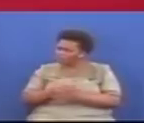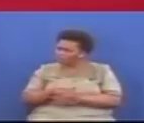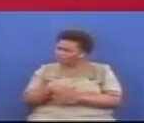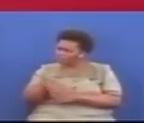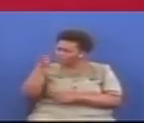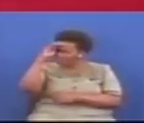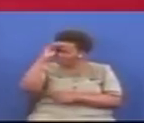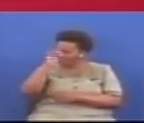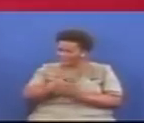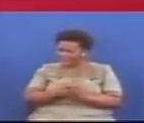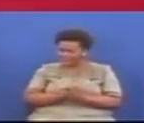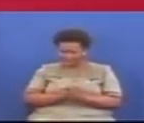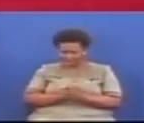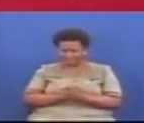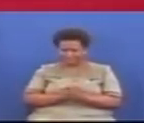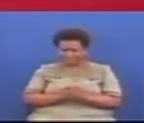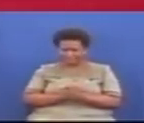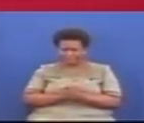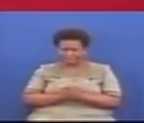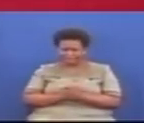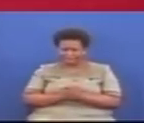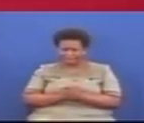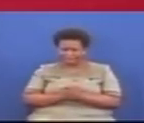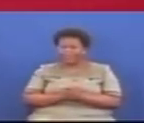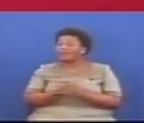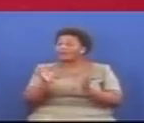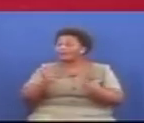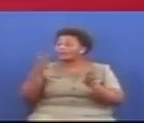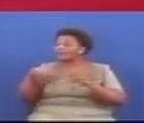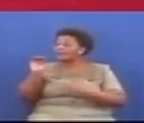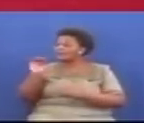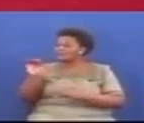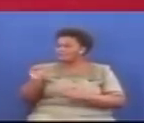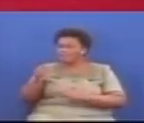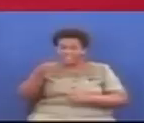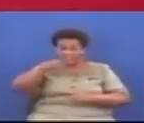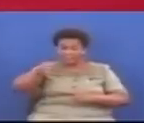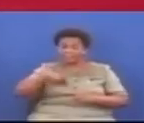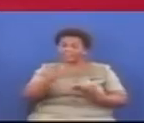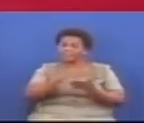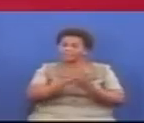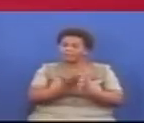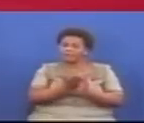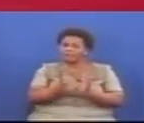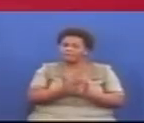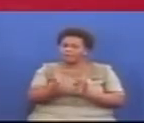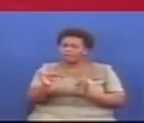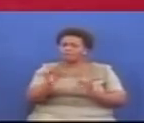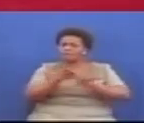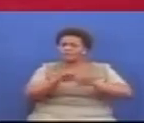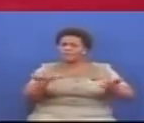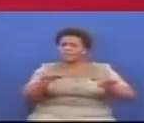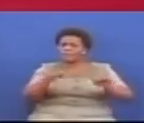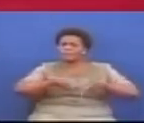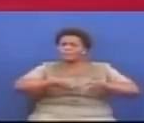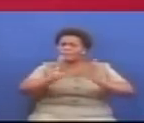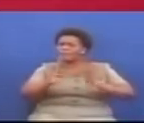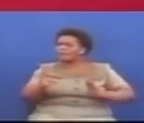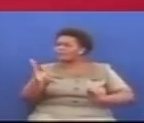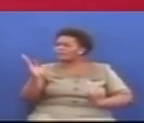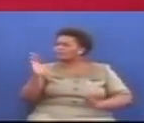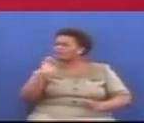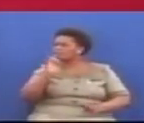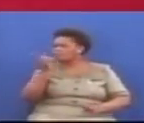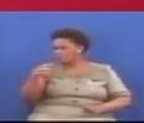ambacho kinashughulika na masuala yote yanayohusu usalama barabarani, akiwemo waendesha bodaboda, na kazi hiyo imekuwa ikifanyika kwa ufanisi mkubwa. Kwa hiyo sioni kama